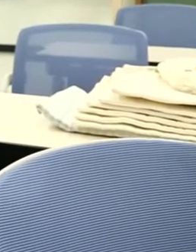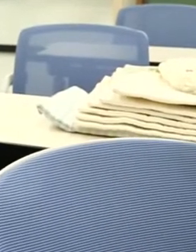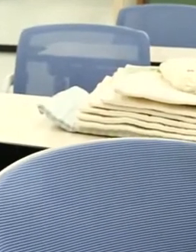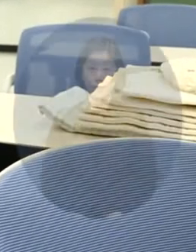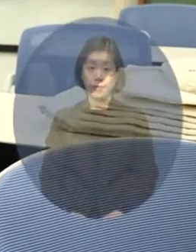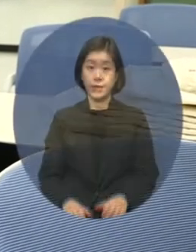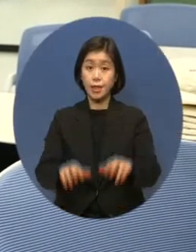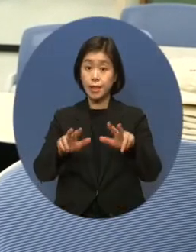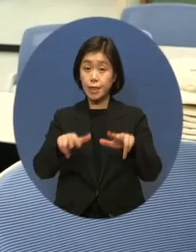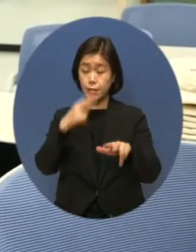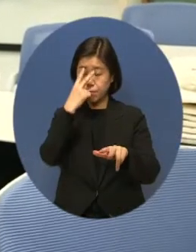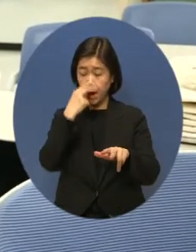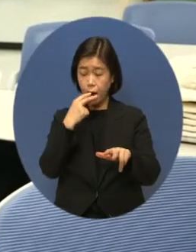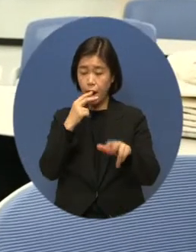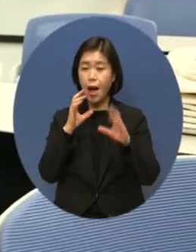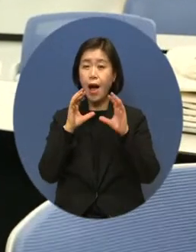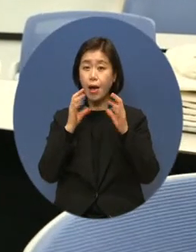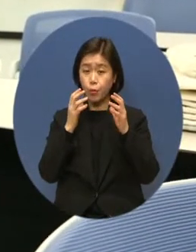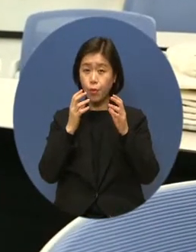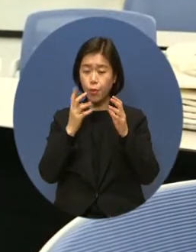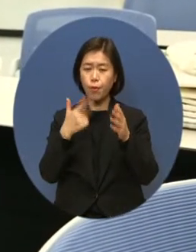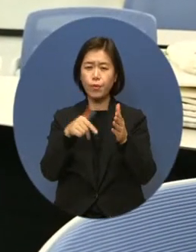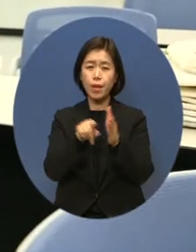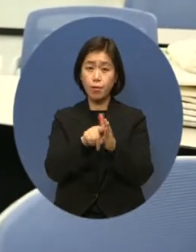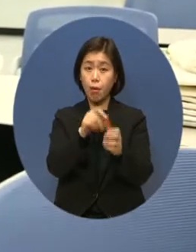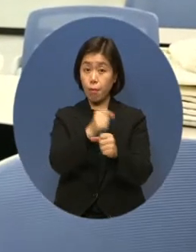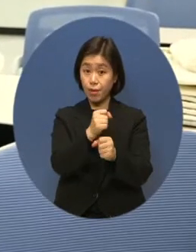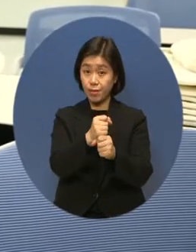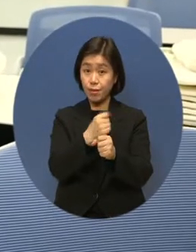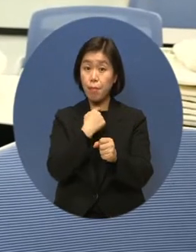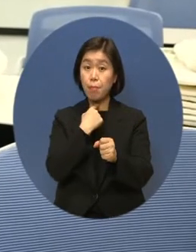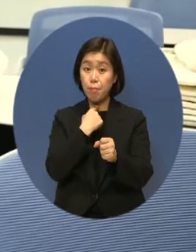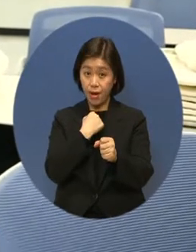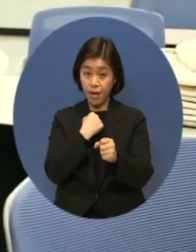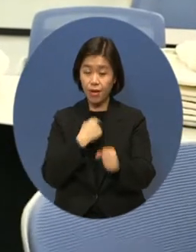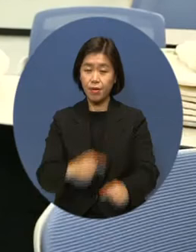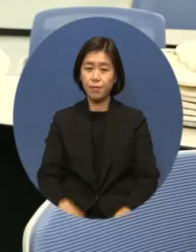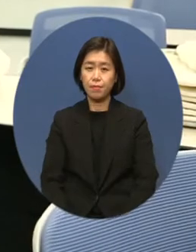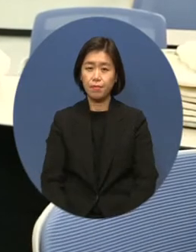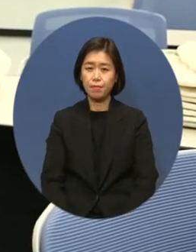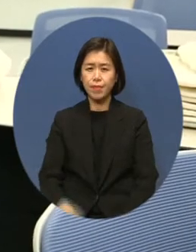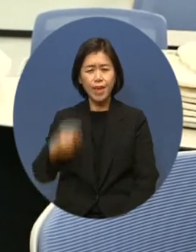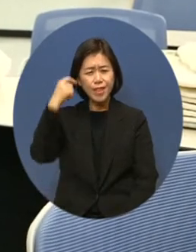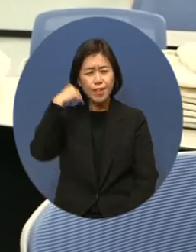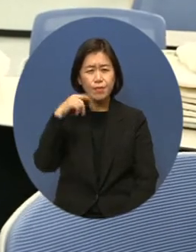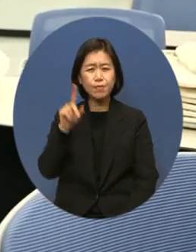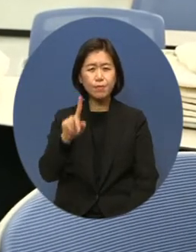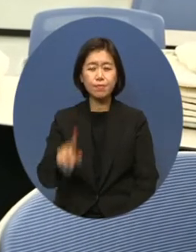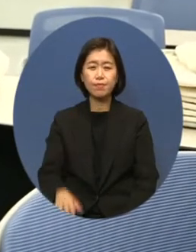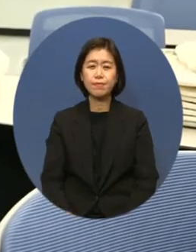지금 시각장애 이제 아동 콘텐츠를 이제 직접 한번 해보셨는데 어떠신 것 같으세요?